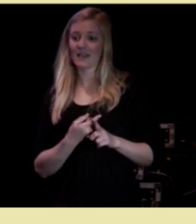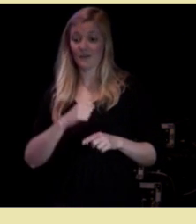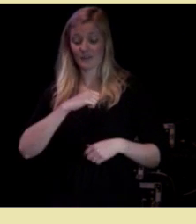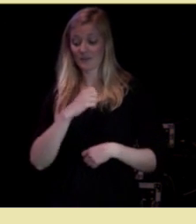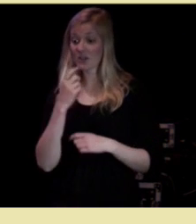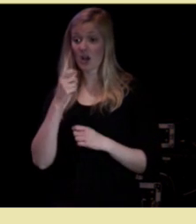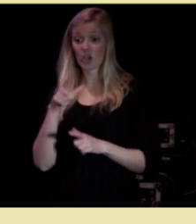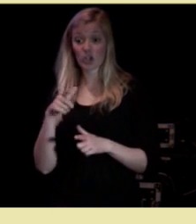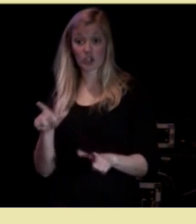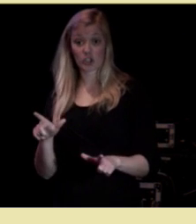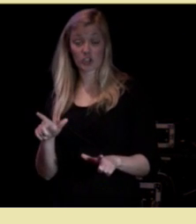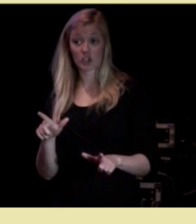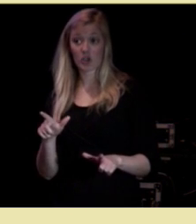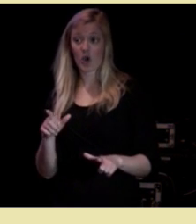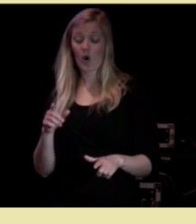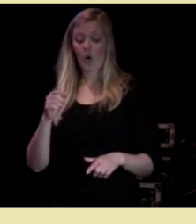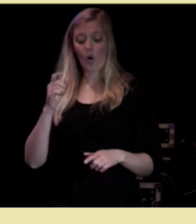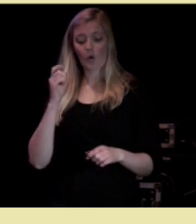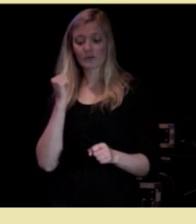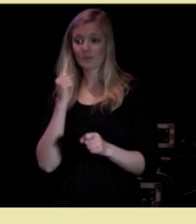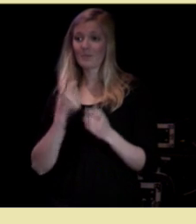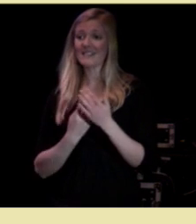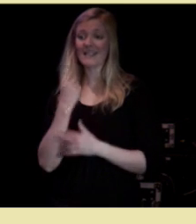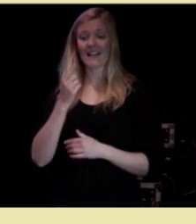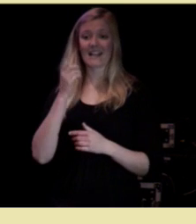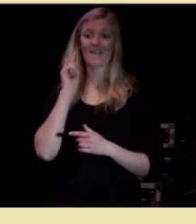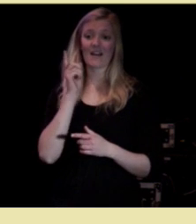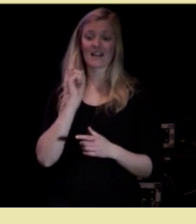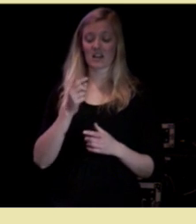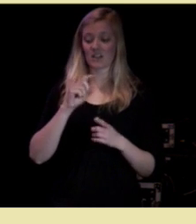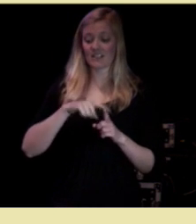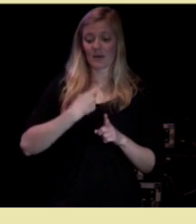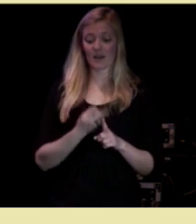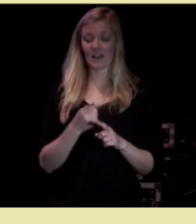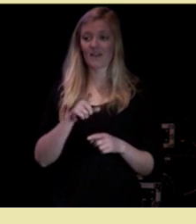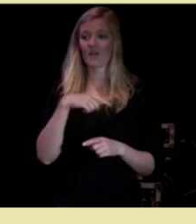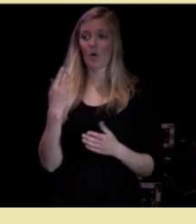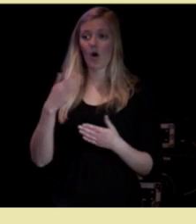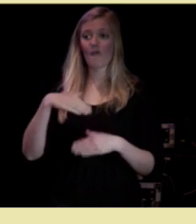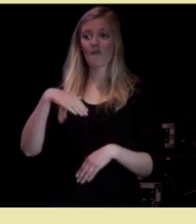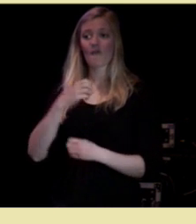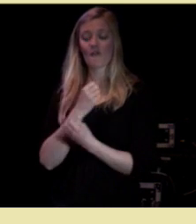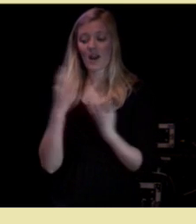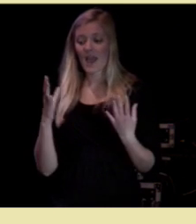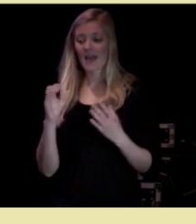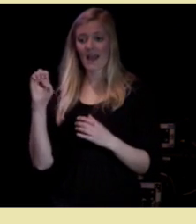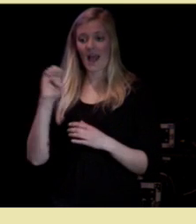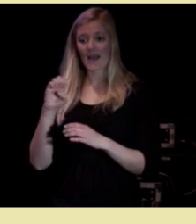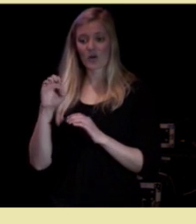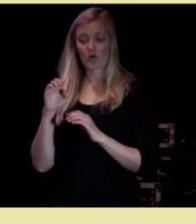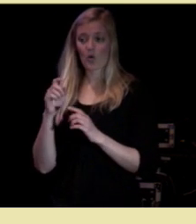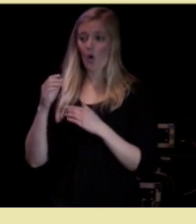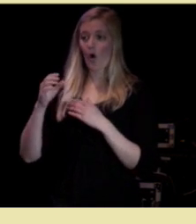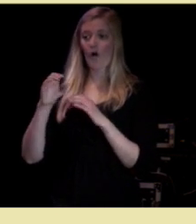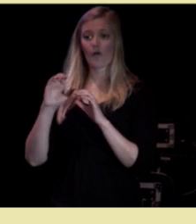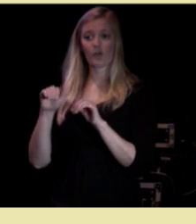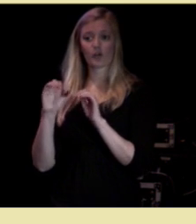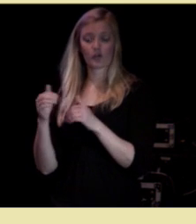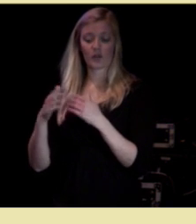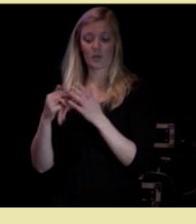ikke minst I hverdagsrehabilitering, så må vi få flere ergo- og fysioterapeuter inn I kommunene.